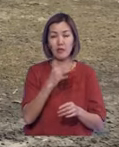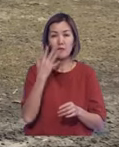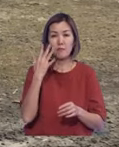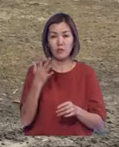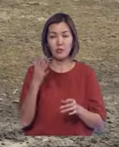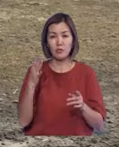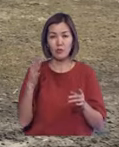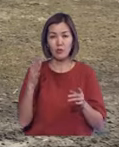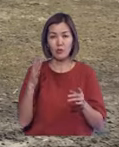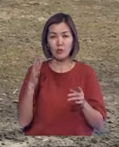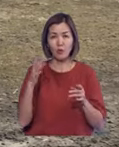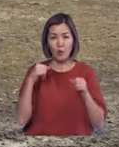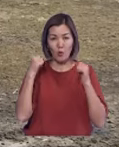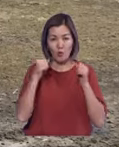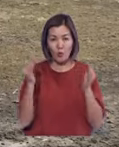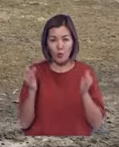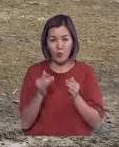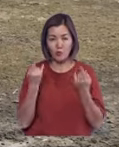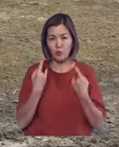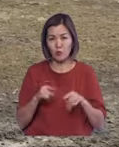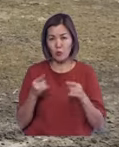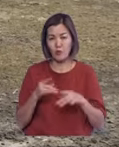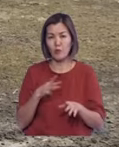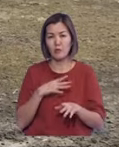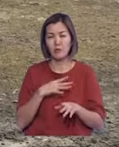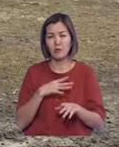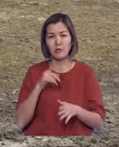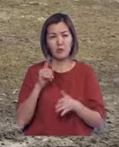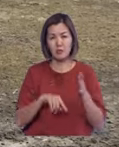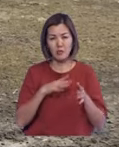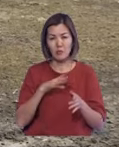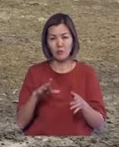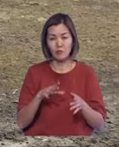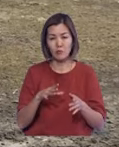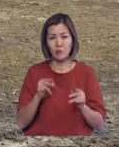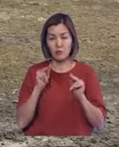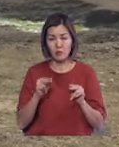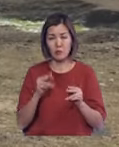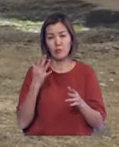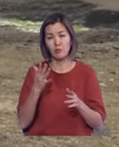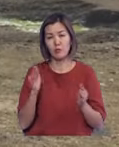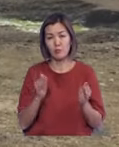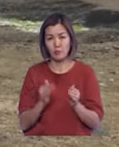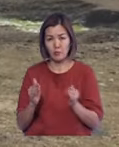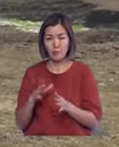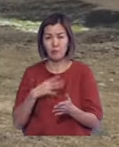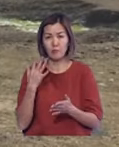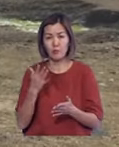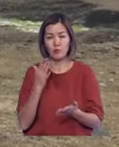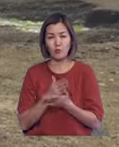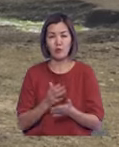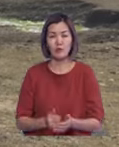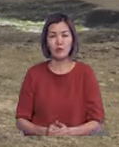деді. Сенбедім. Малды қайырып үйге келсем, расында да 5 қоз туып тұр. Қой бауырын алып